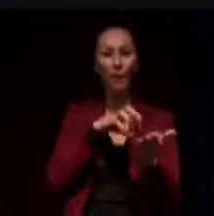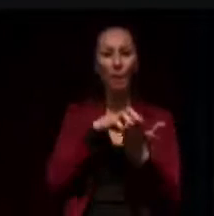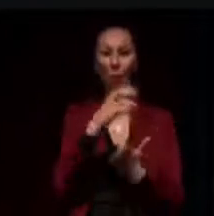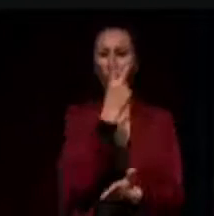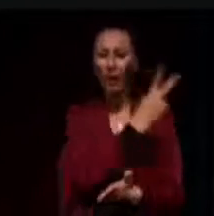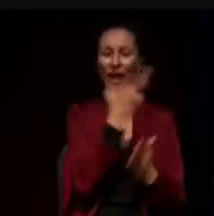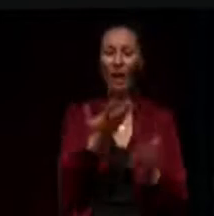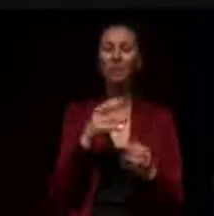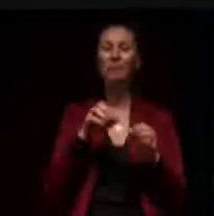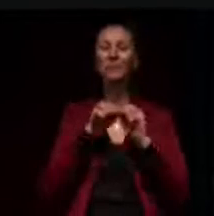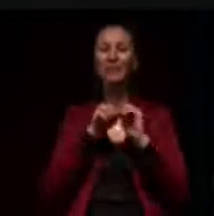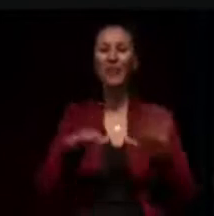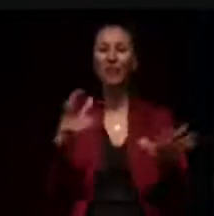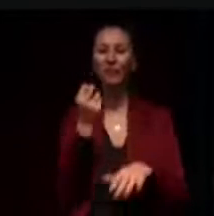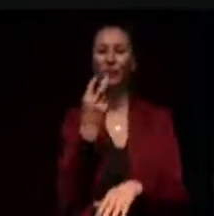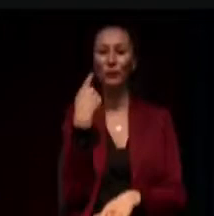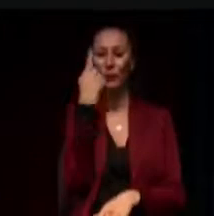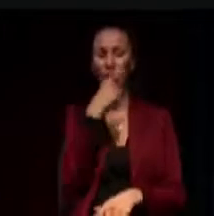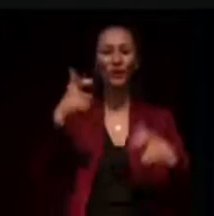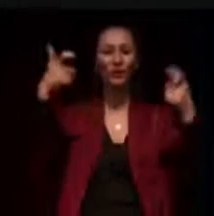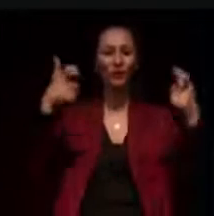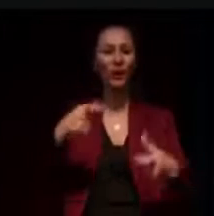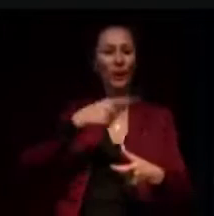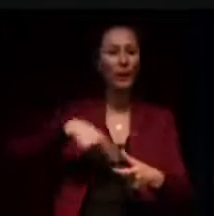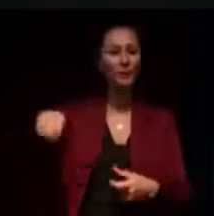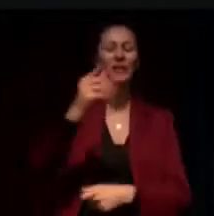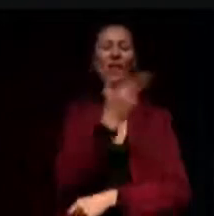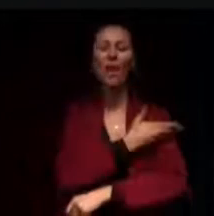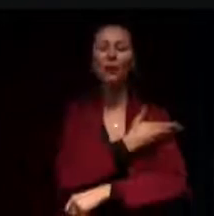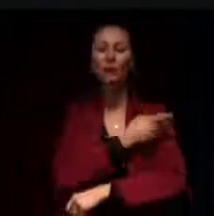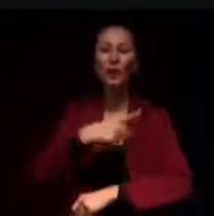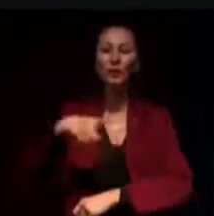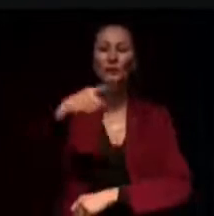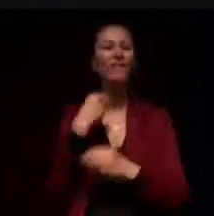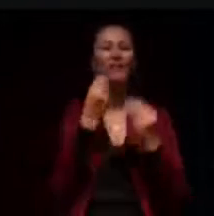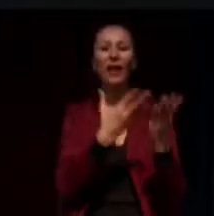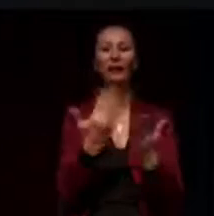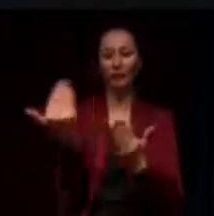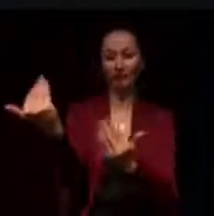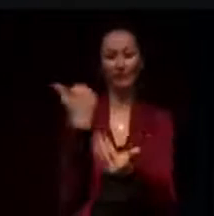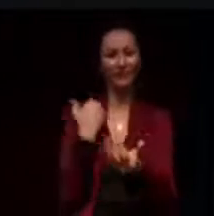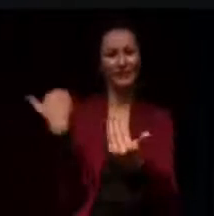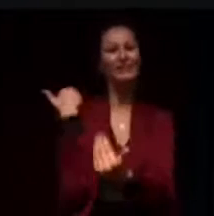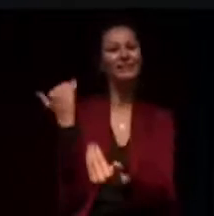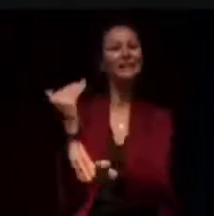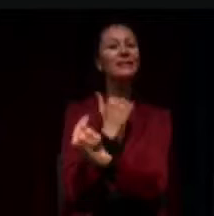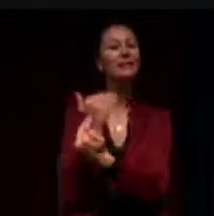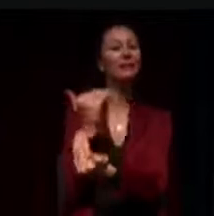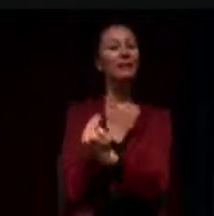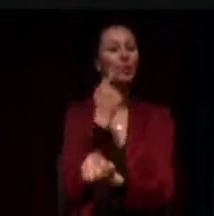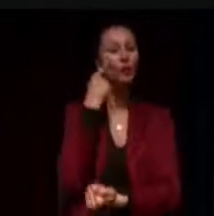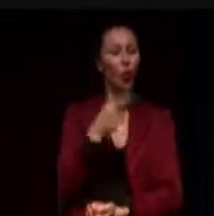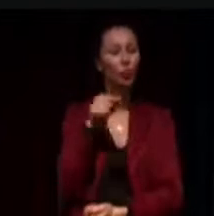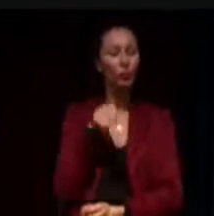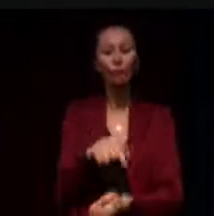bölgesinde hem salgın esnasında şehrimizdeki hemşerilerimize vermiş olduğu destekleri gördük. Ve bunun yanında bir İzmir